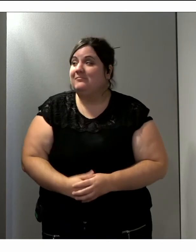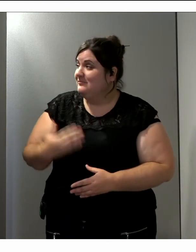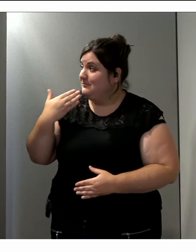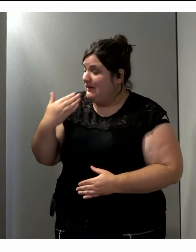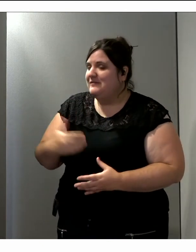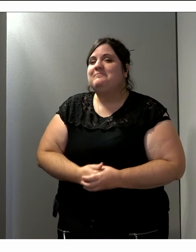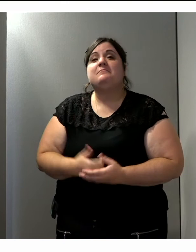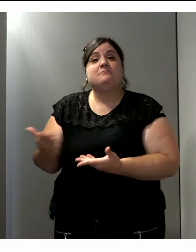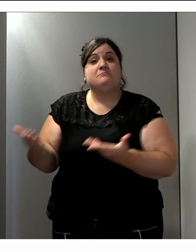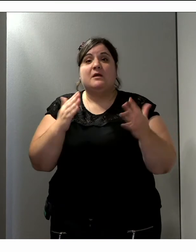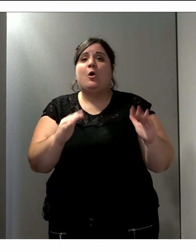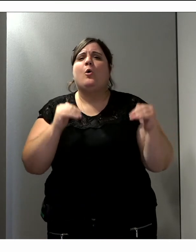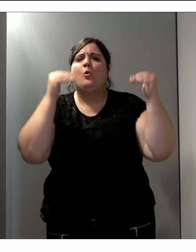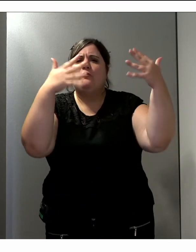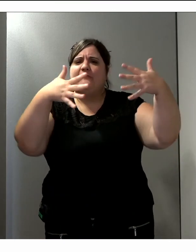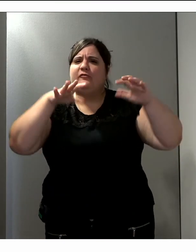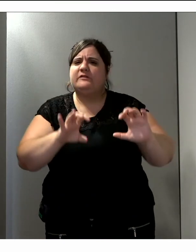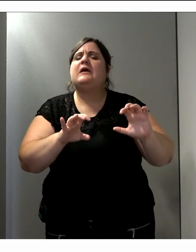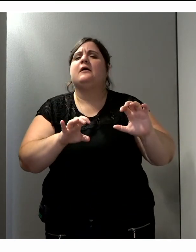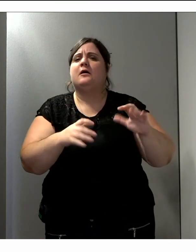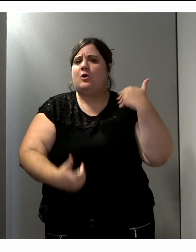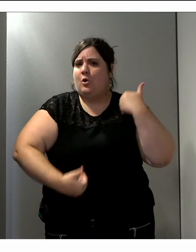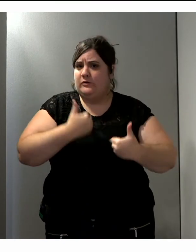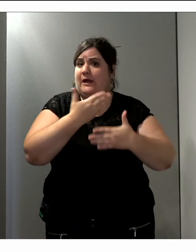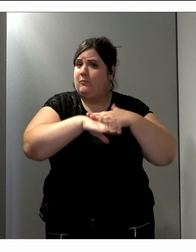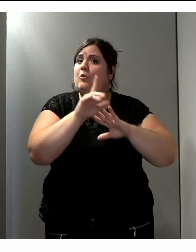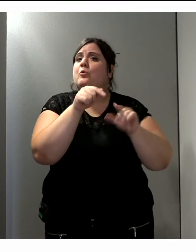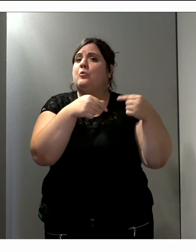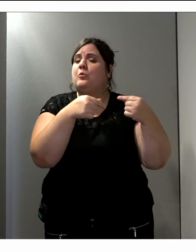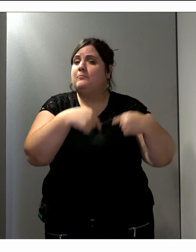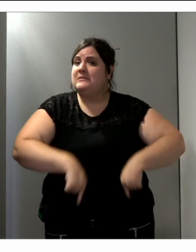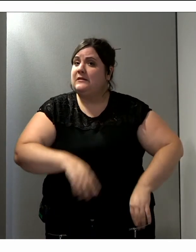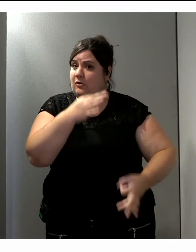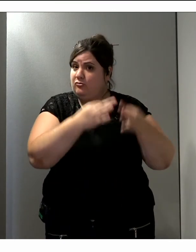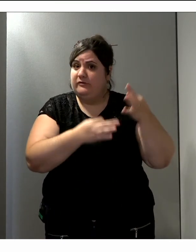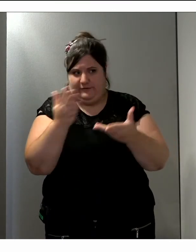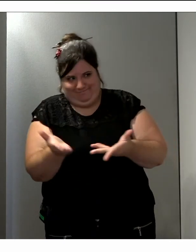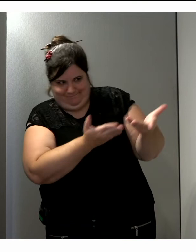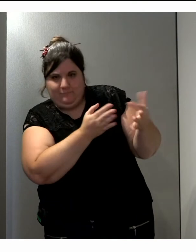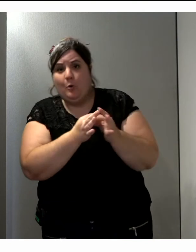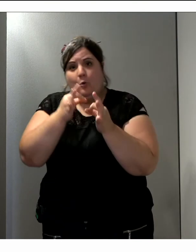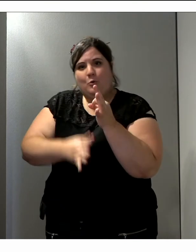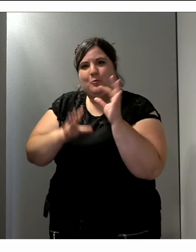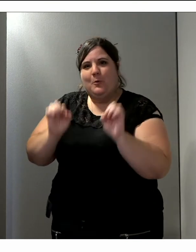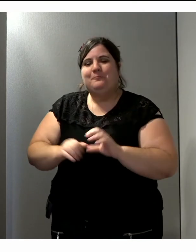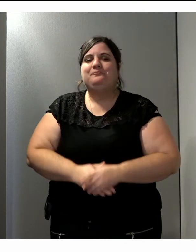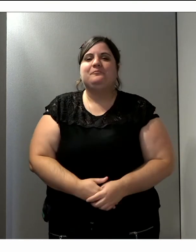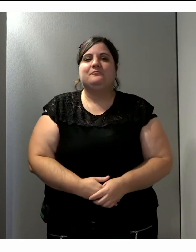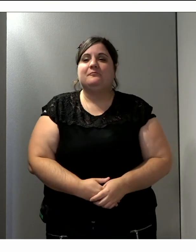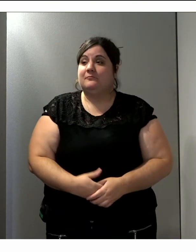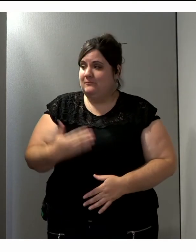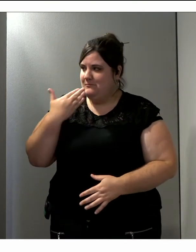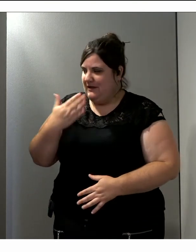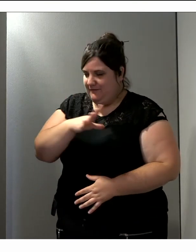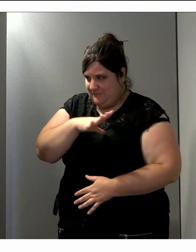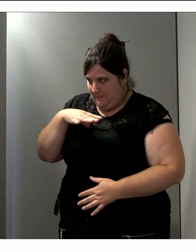et à l'inclusion du ministère de la Justice, de nous donner quelques propos conclusifs par rapport à cette table ronde.